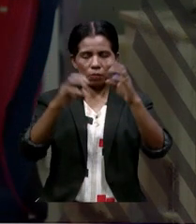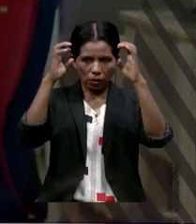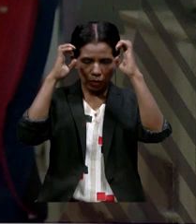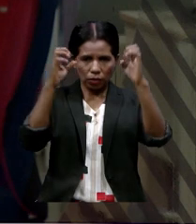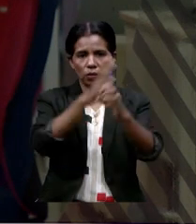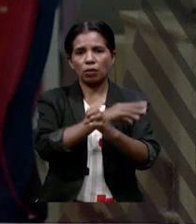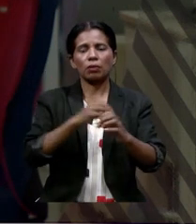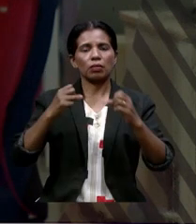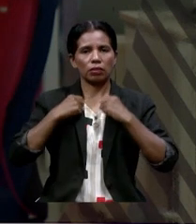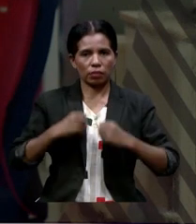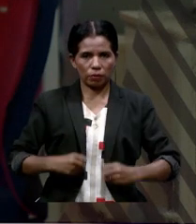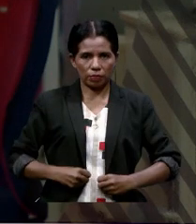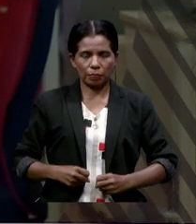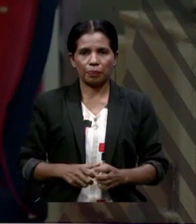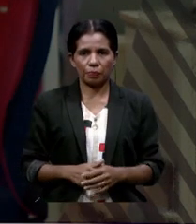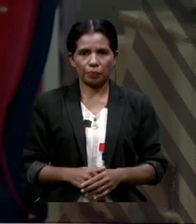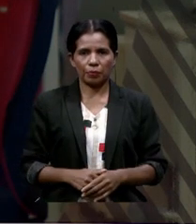Saudi.